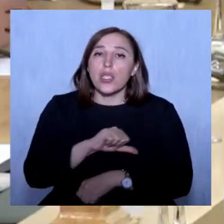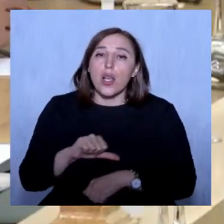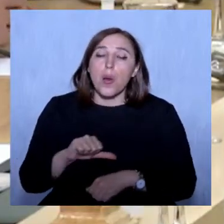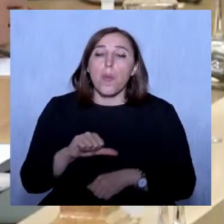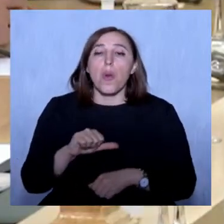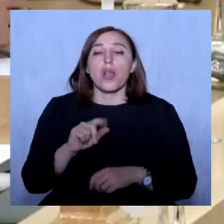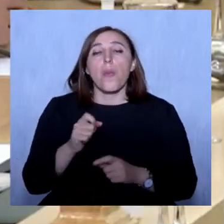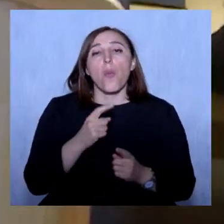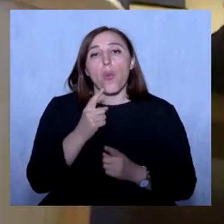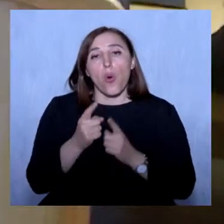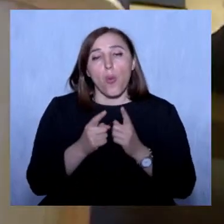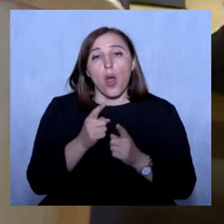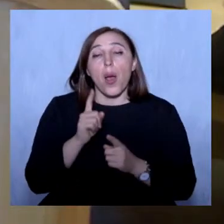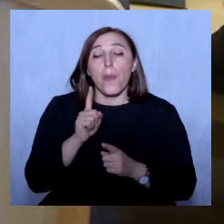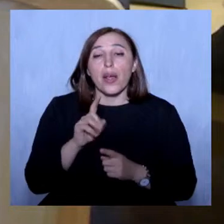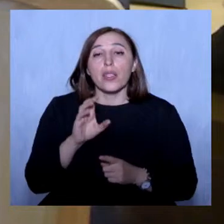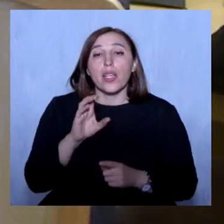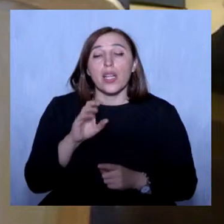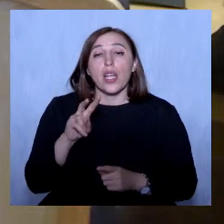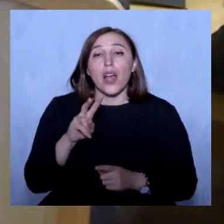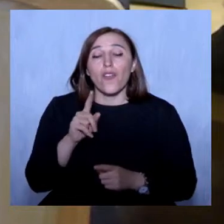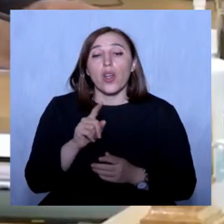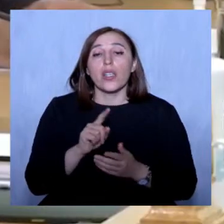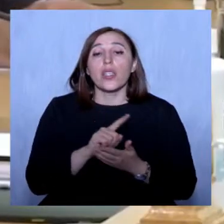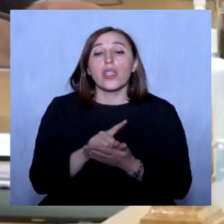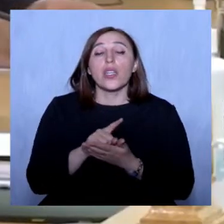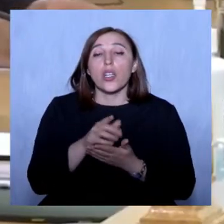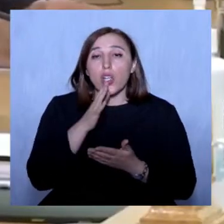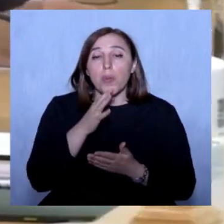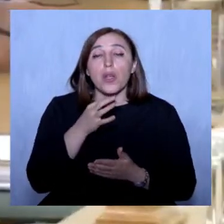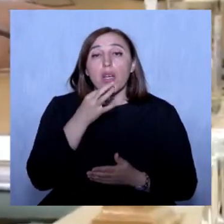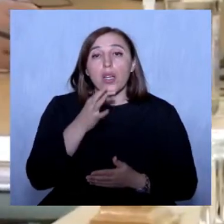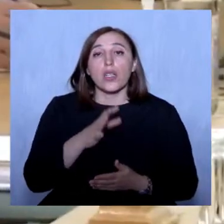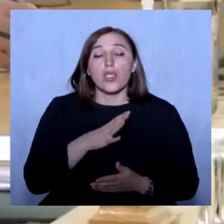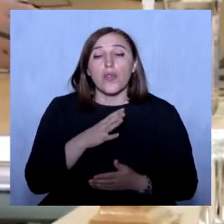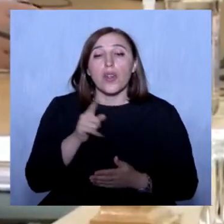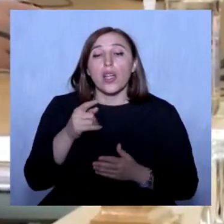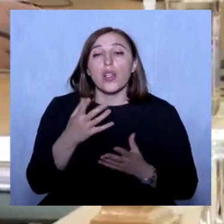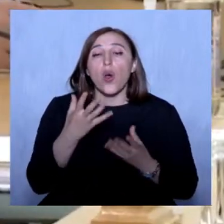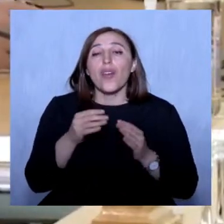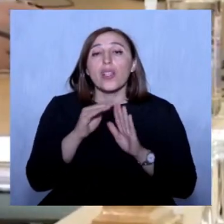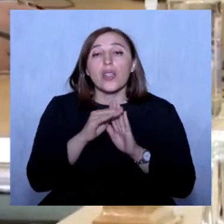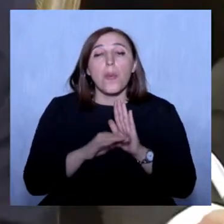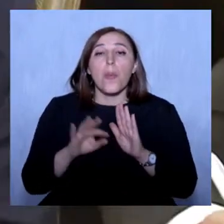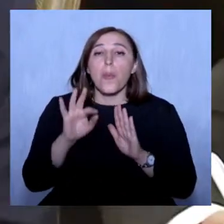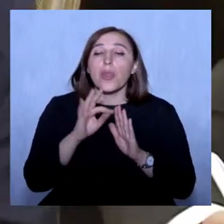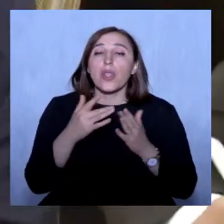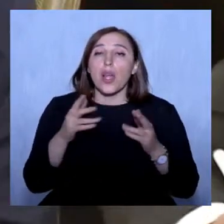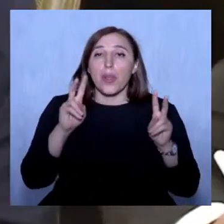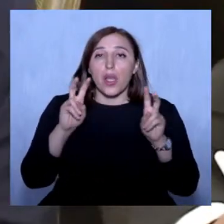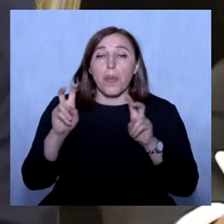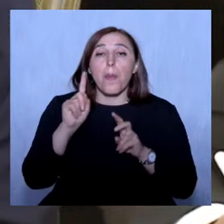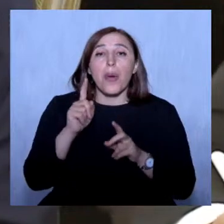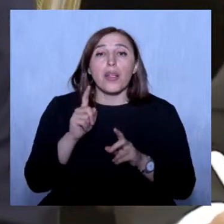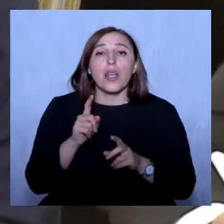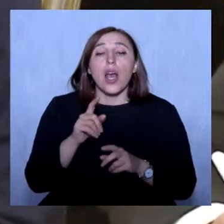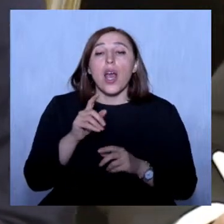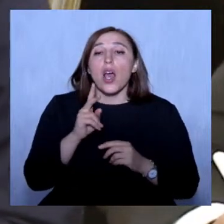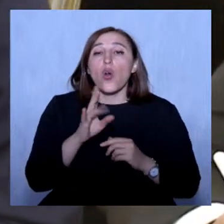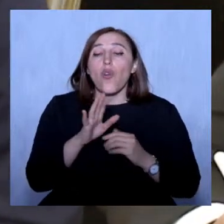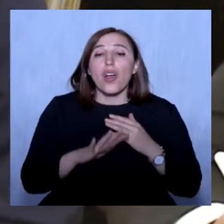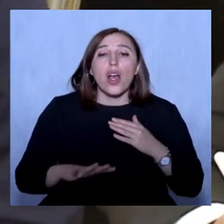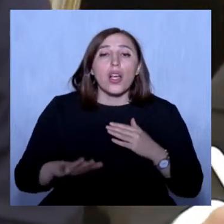նարավոր պոպոխությանը։ Միչ դեր լավորողը պանակցիների մեկնարկին թվարգել էր որագարկի միշարկ այլ թեմաներ, որև է բարջ ասելով